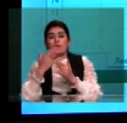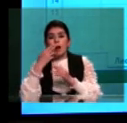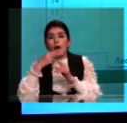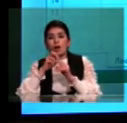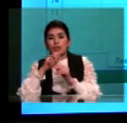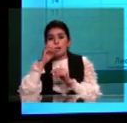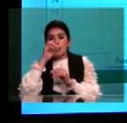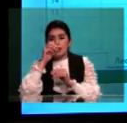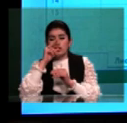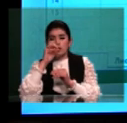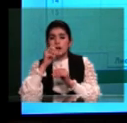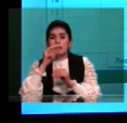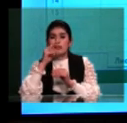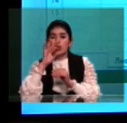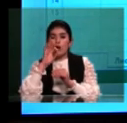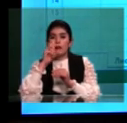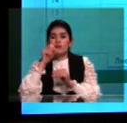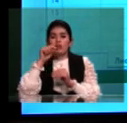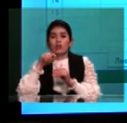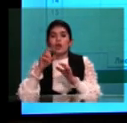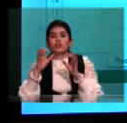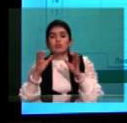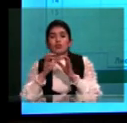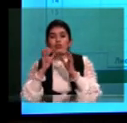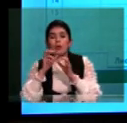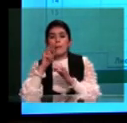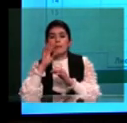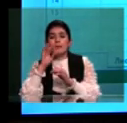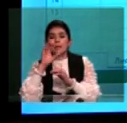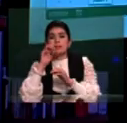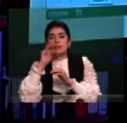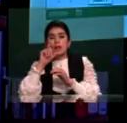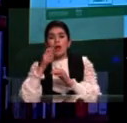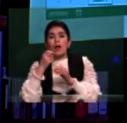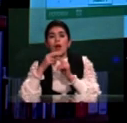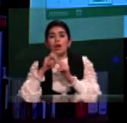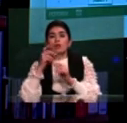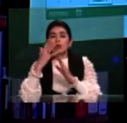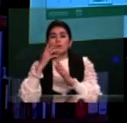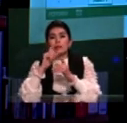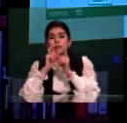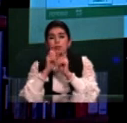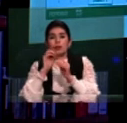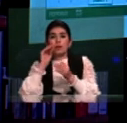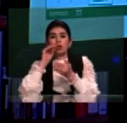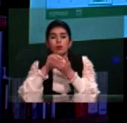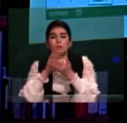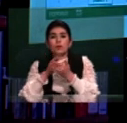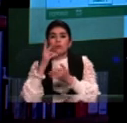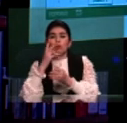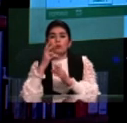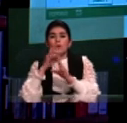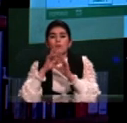Эта ячейка или диаграмма находится на защищенном листе. И чтобы внести какие-либо изменения, необходимо